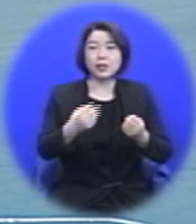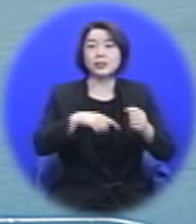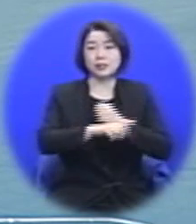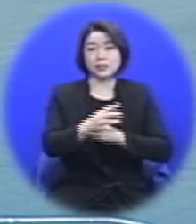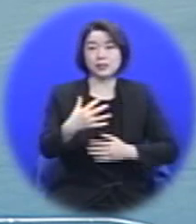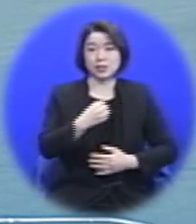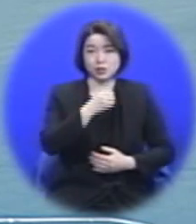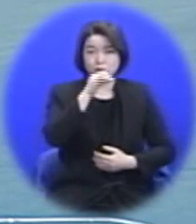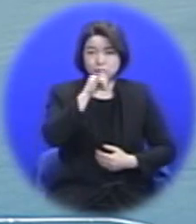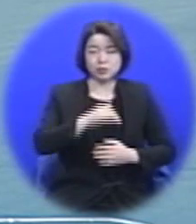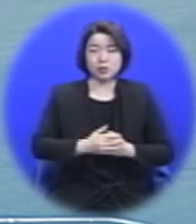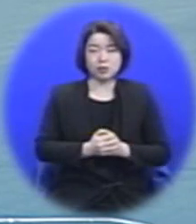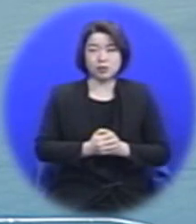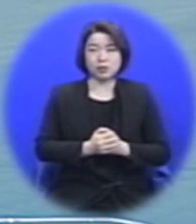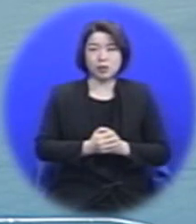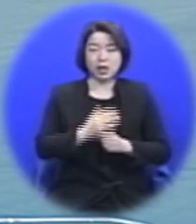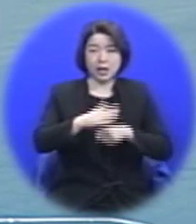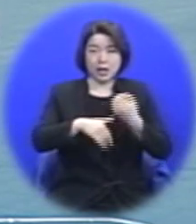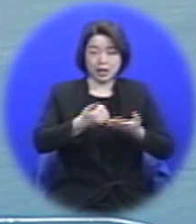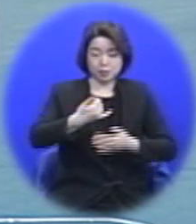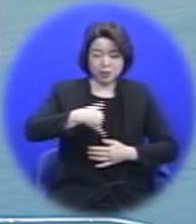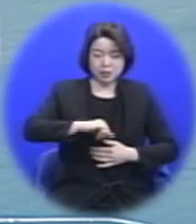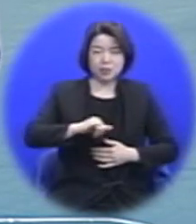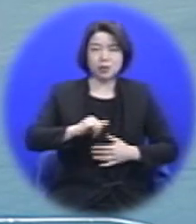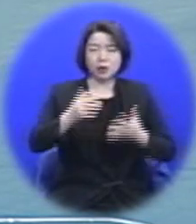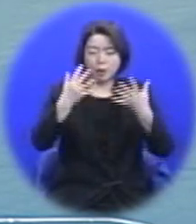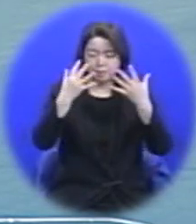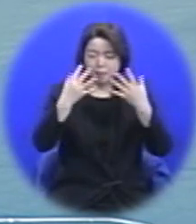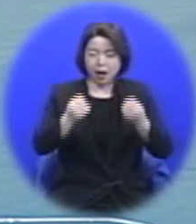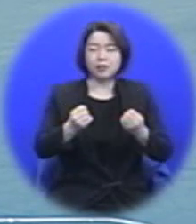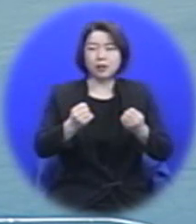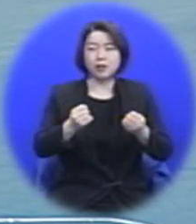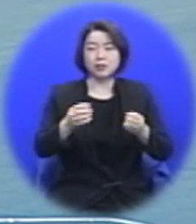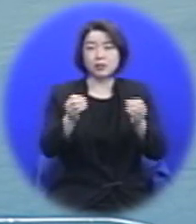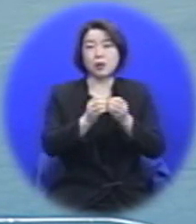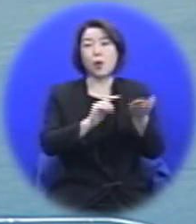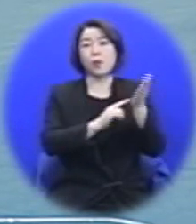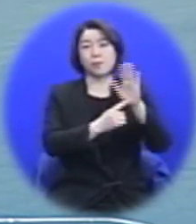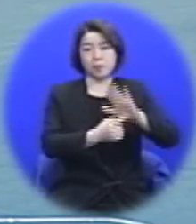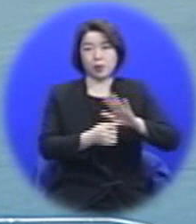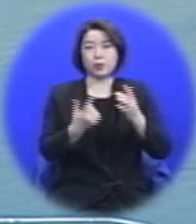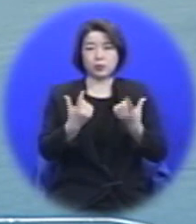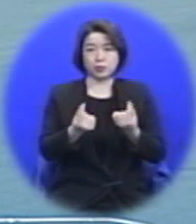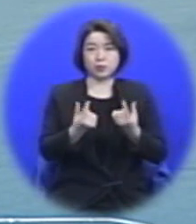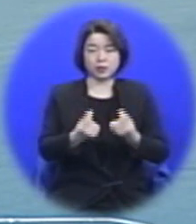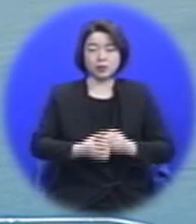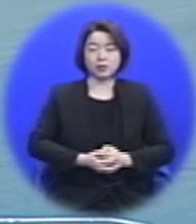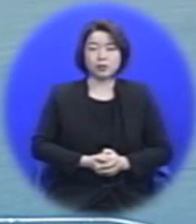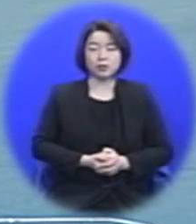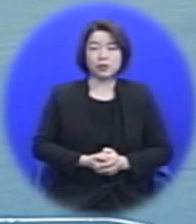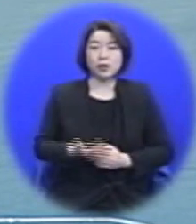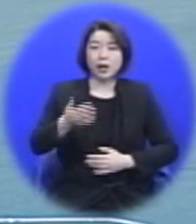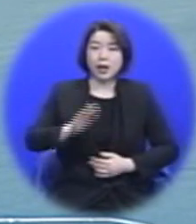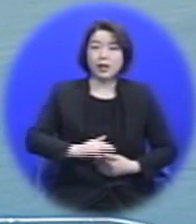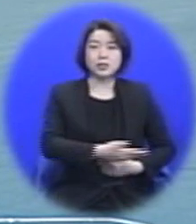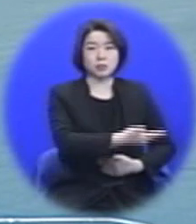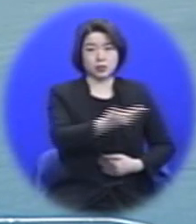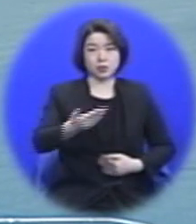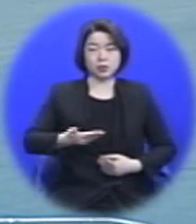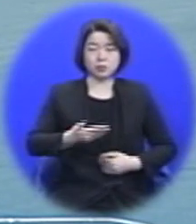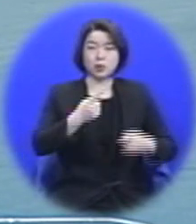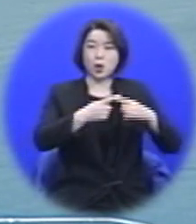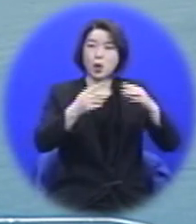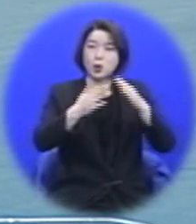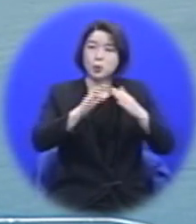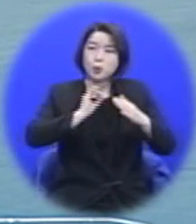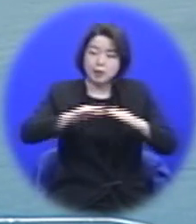하나님의 자녀들이 셀 수 없이 많은 하나님의 자녀들이라는 표현이죠. 그러나 여러분 이렇게 교회만